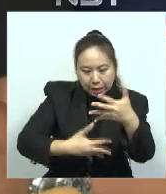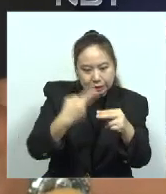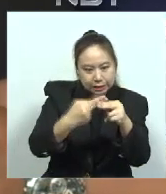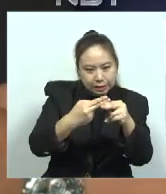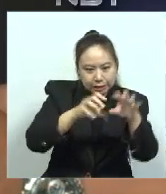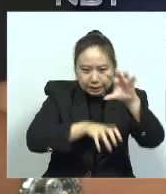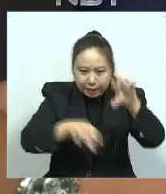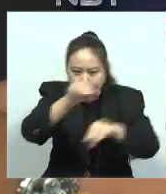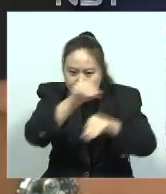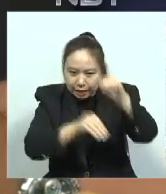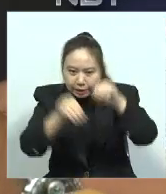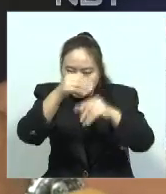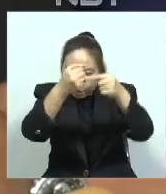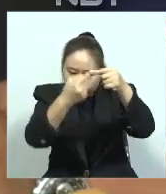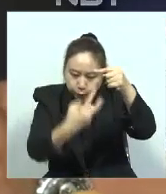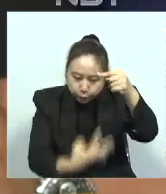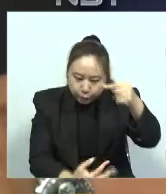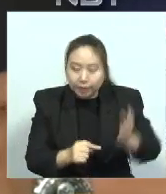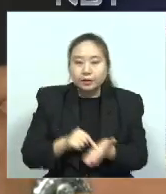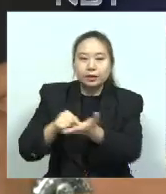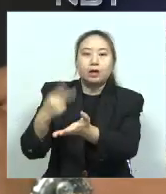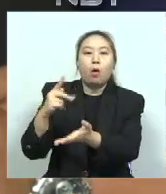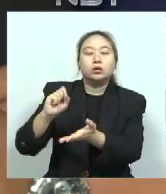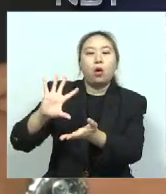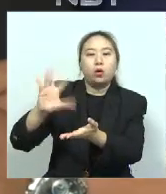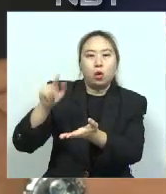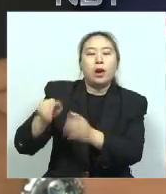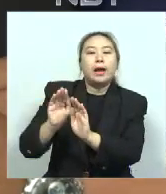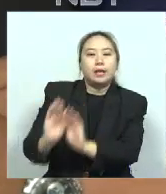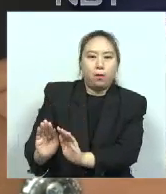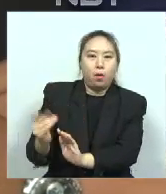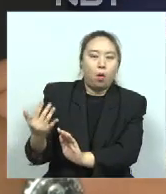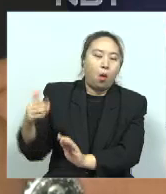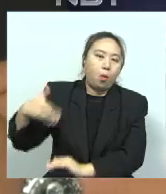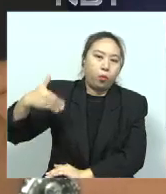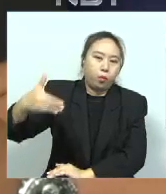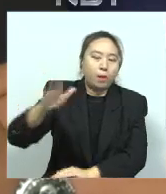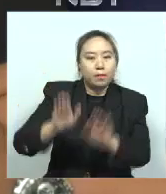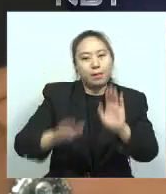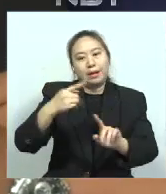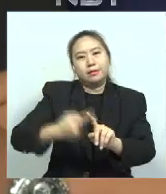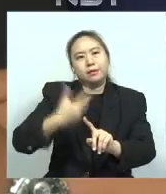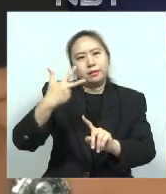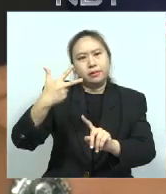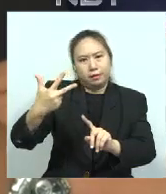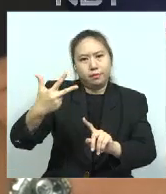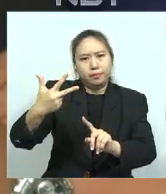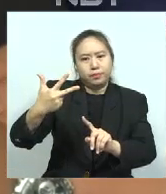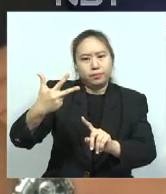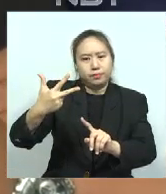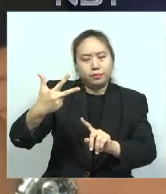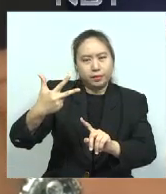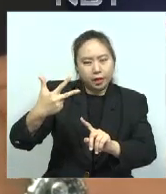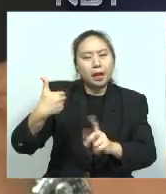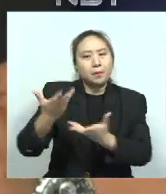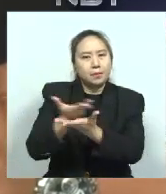ไปยังคสช.คสช.ก็เก็บเอาไว้จนกระทั่งไปถึงประมาณเดือนมีนาคมจึงได้มีการพิ